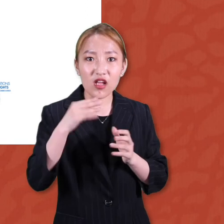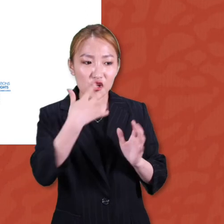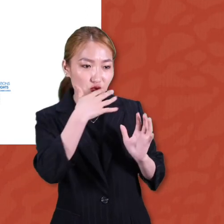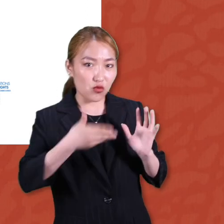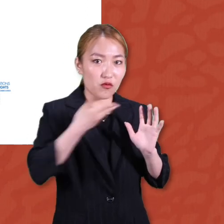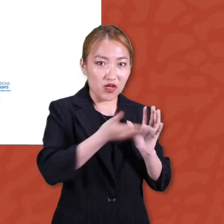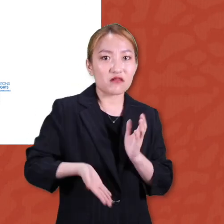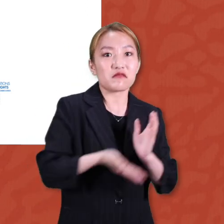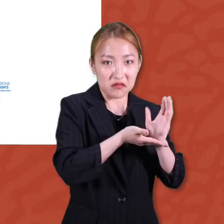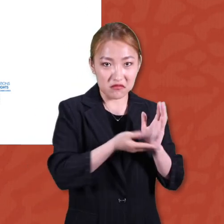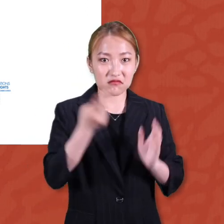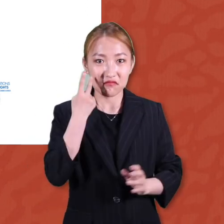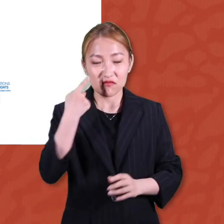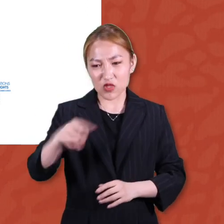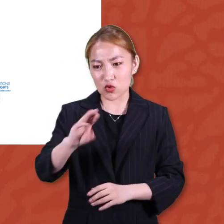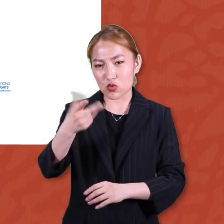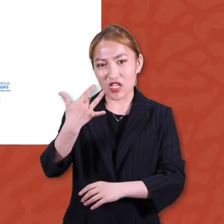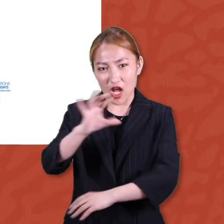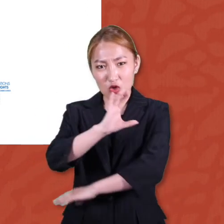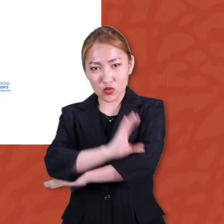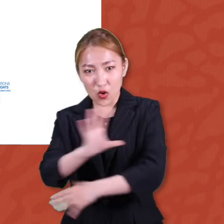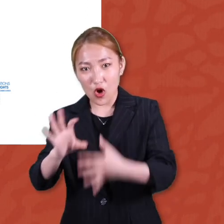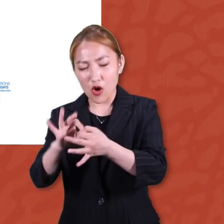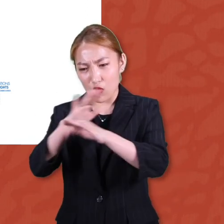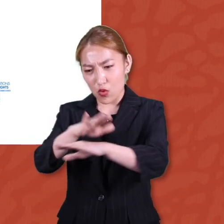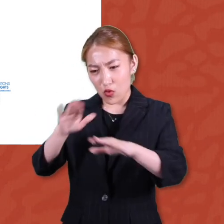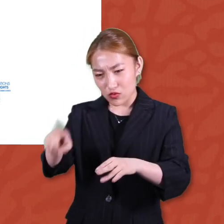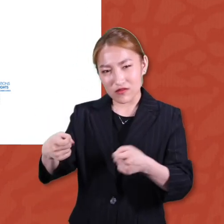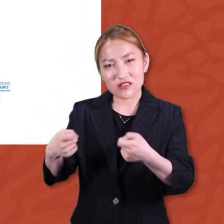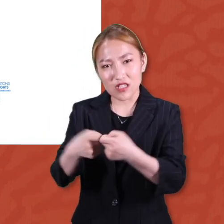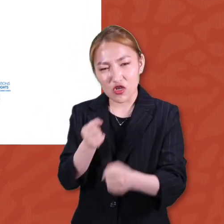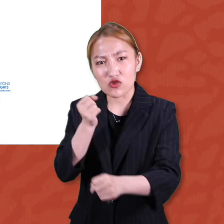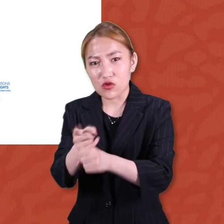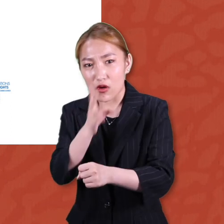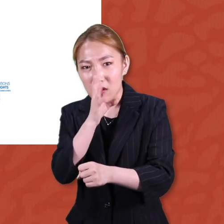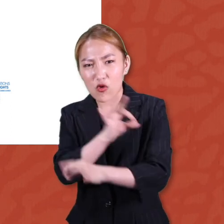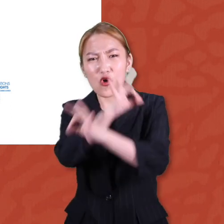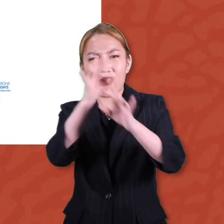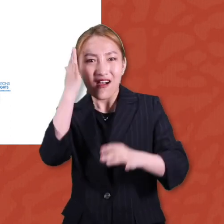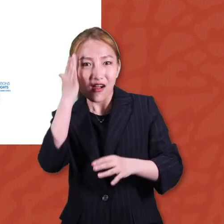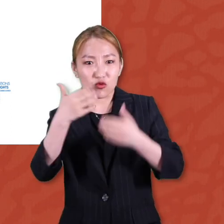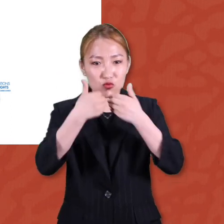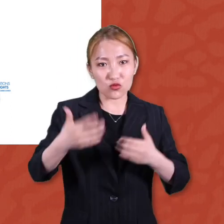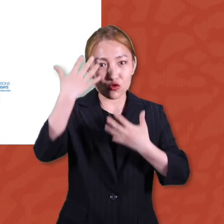Тэд тусгай сургуулийн нөөц бололцоог ашиглан хүүхдүүдэд зориулсан тусгайлсан үйл ажиллагааг явуулдаг.